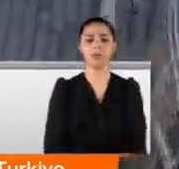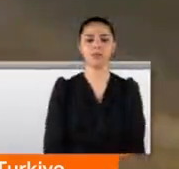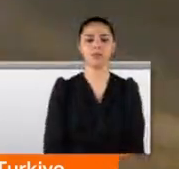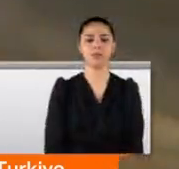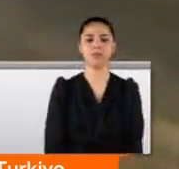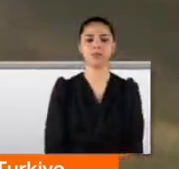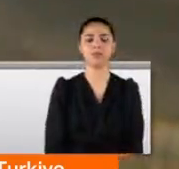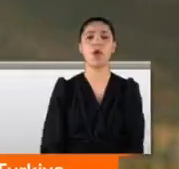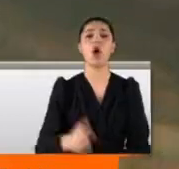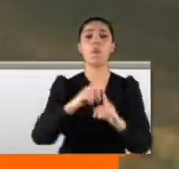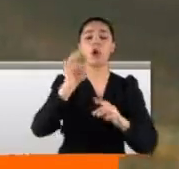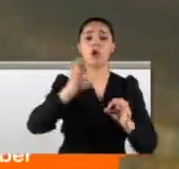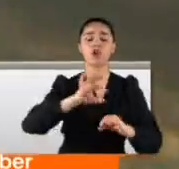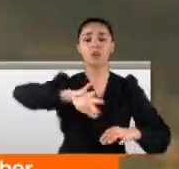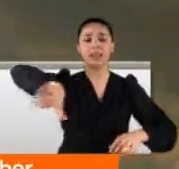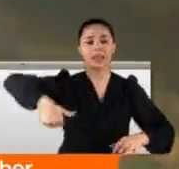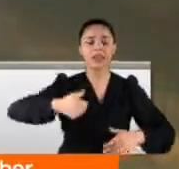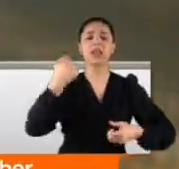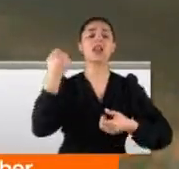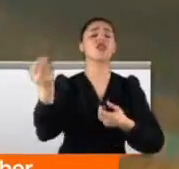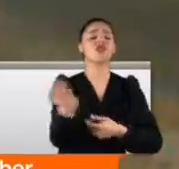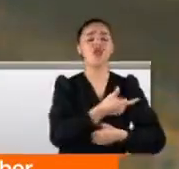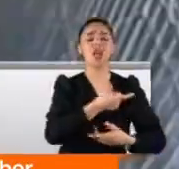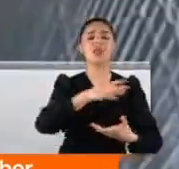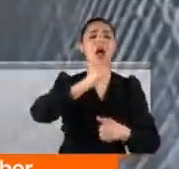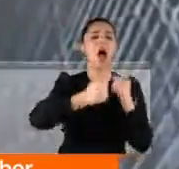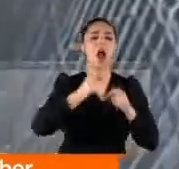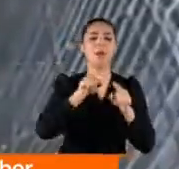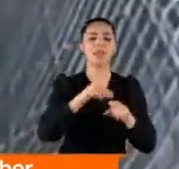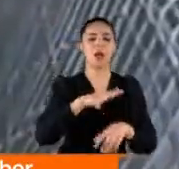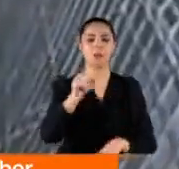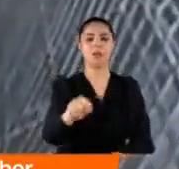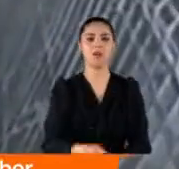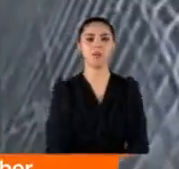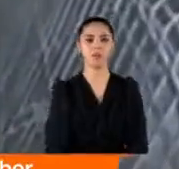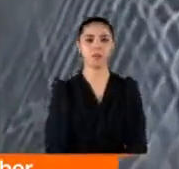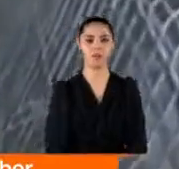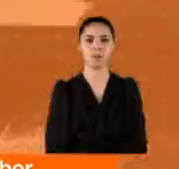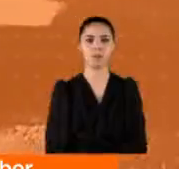Geliyor. Polis şimdi hırsızın ve çaldığı arabanın peşinde. Geliyor.